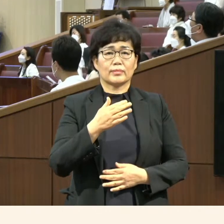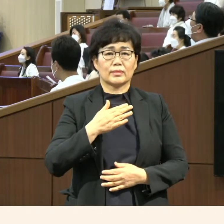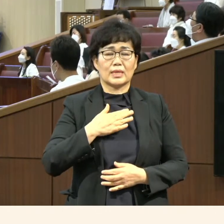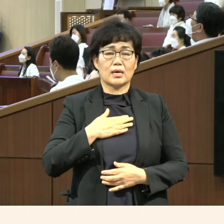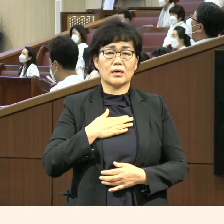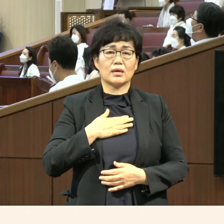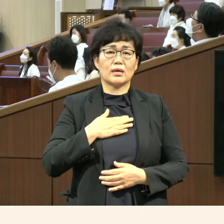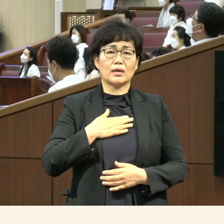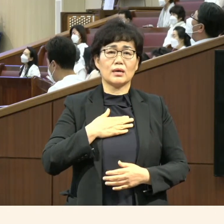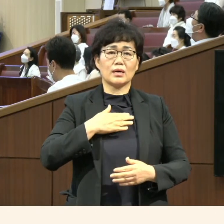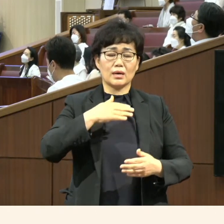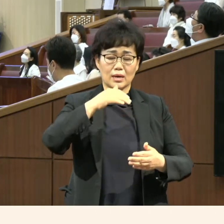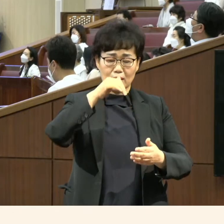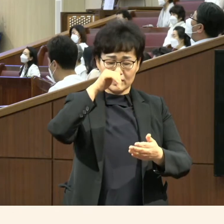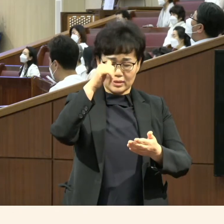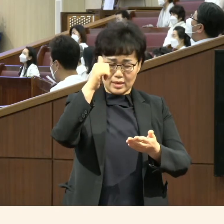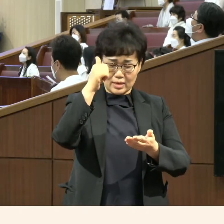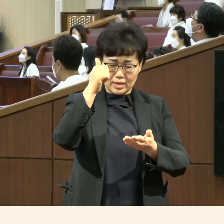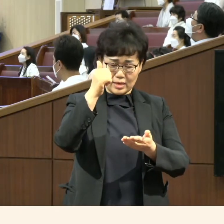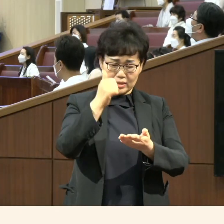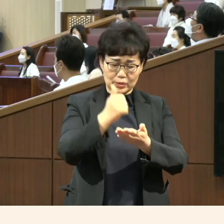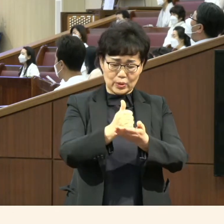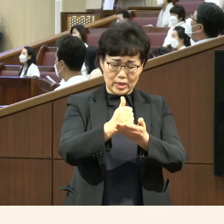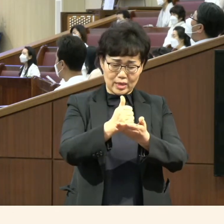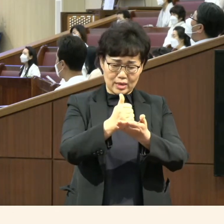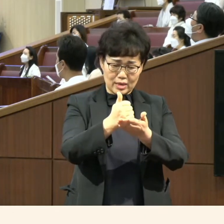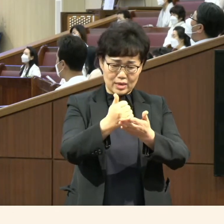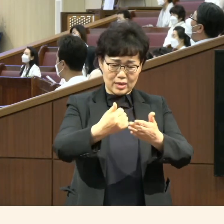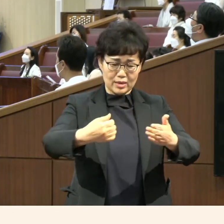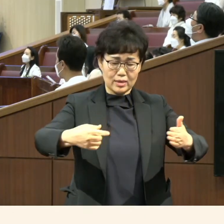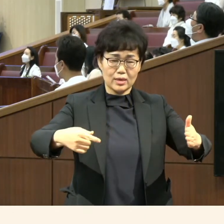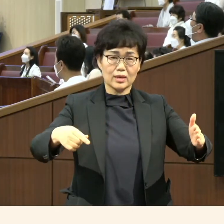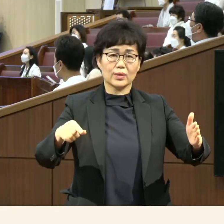예수님 나의 죄